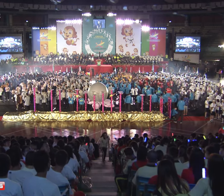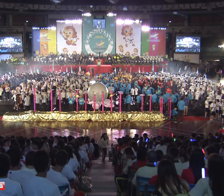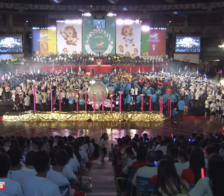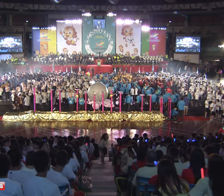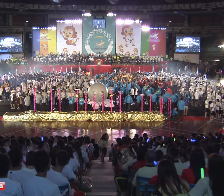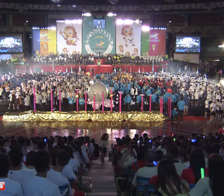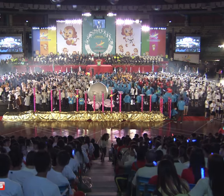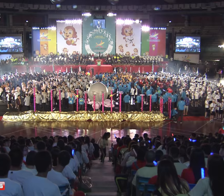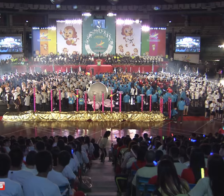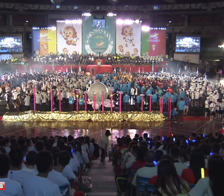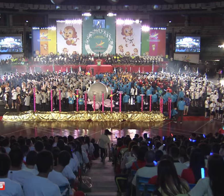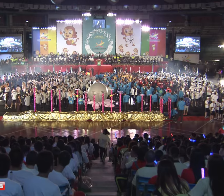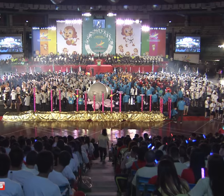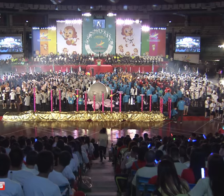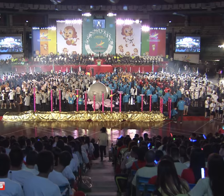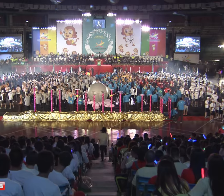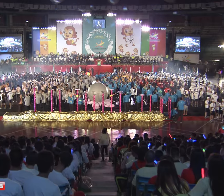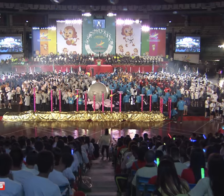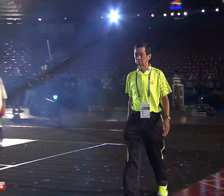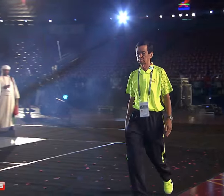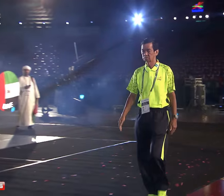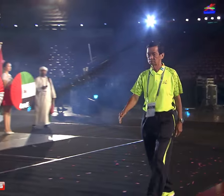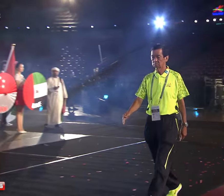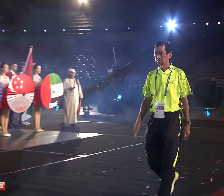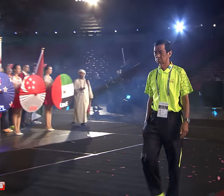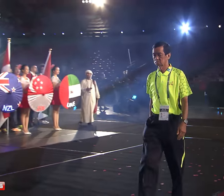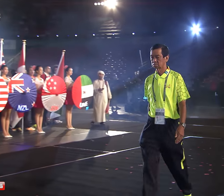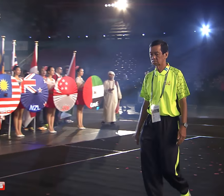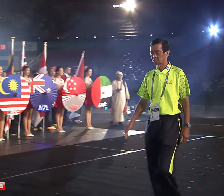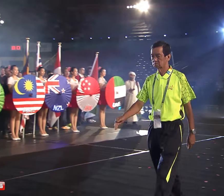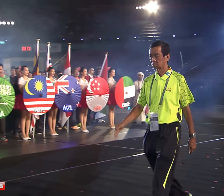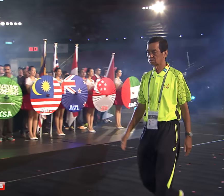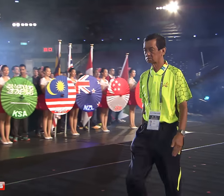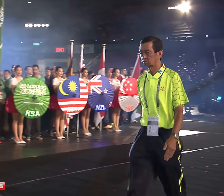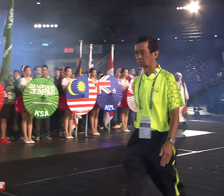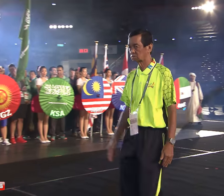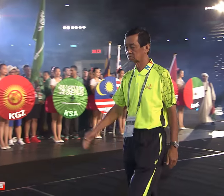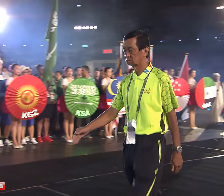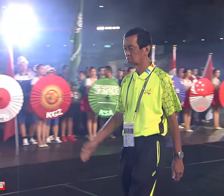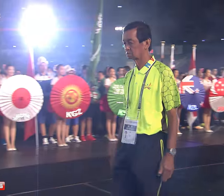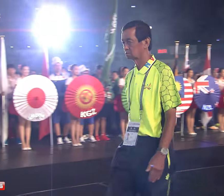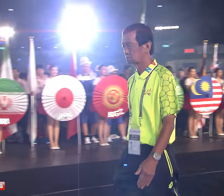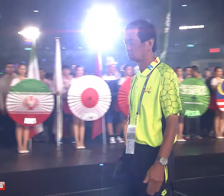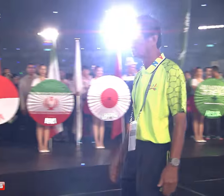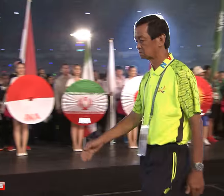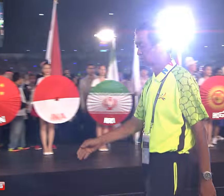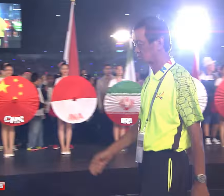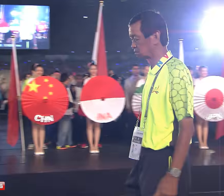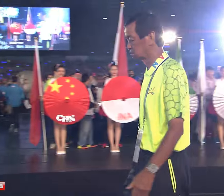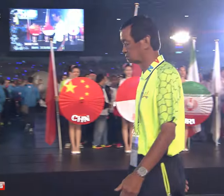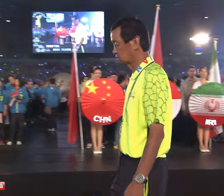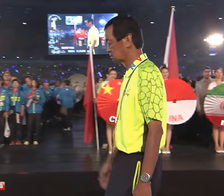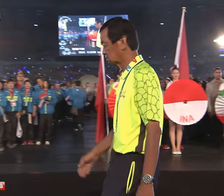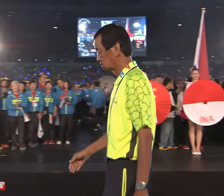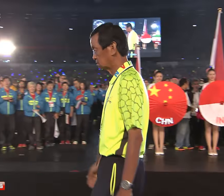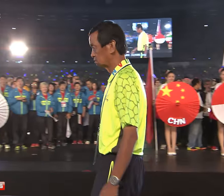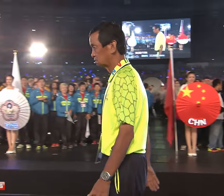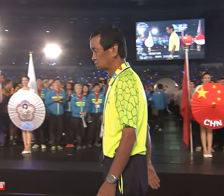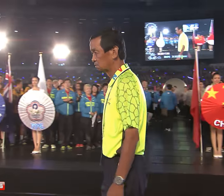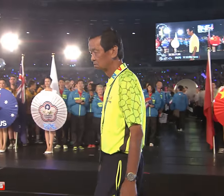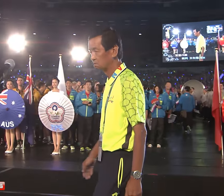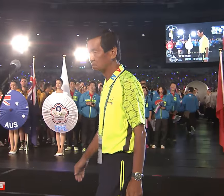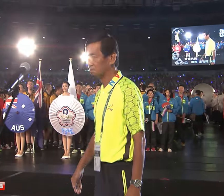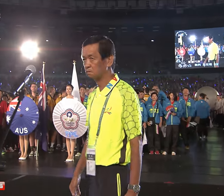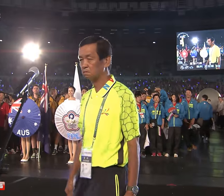宣誓代表王在福。 裁判王在福是田径项目的裁判